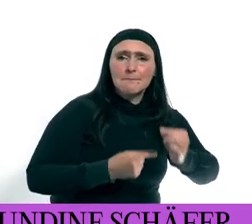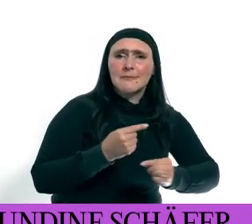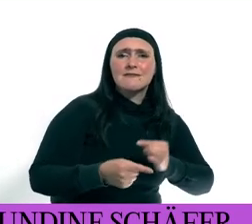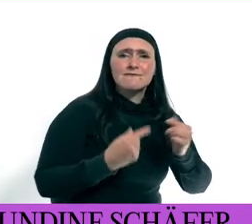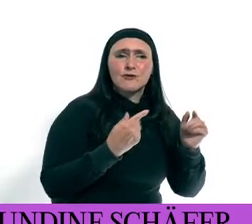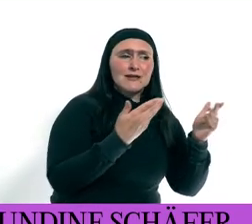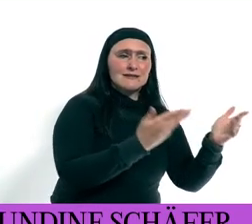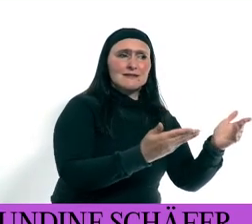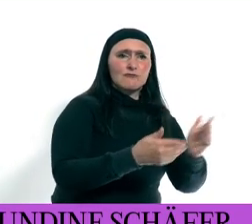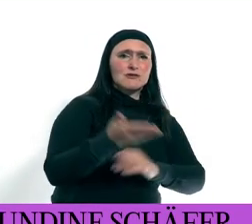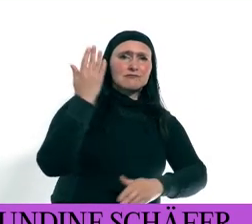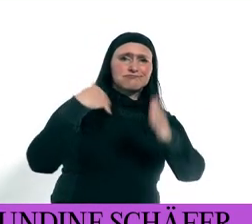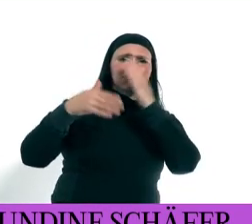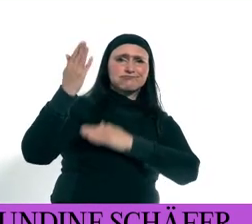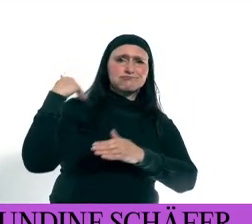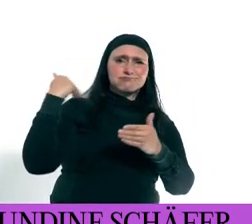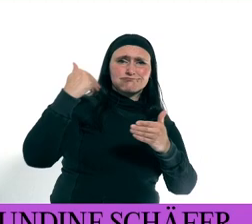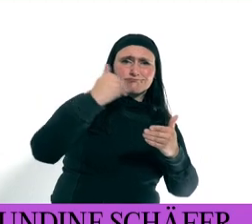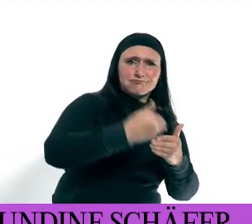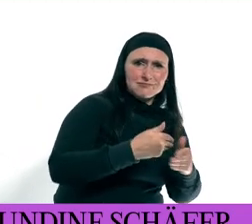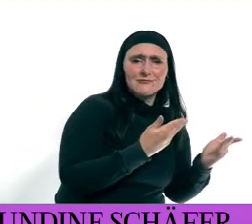sehr schön eure Methode, wenn man so will.